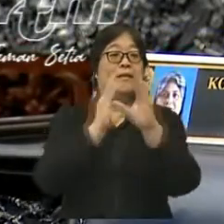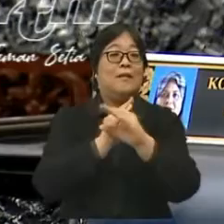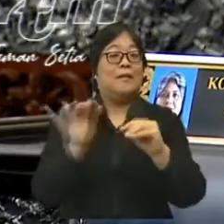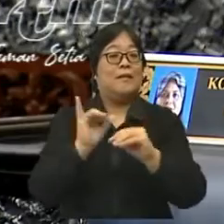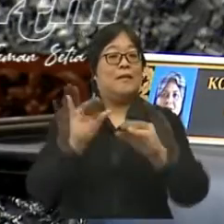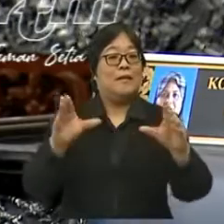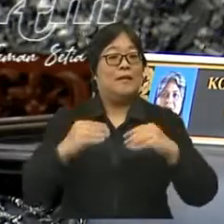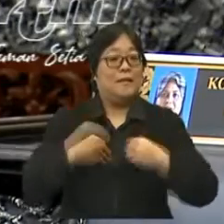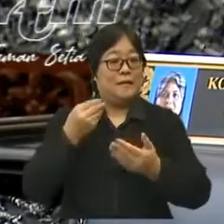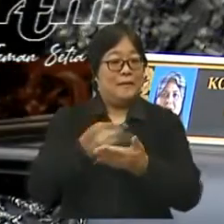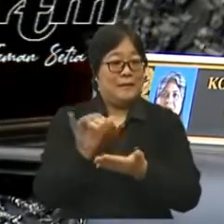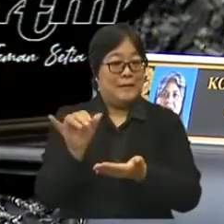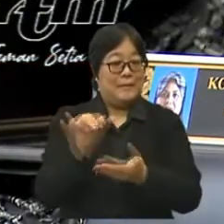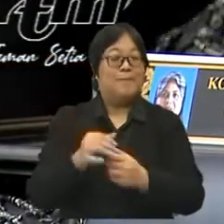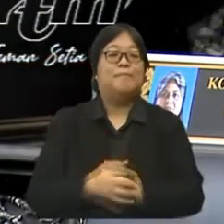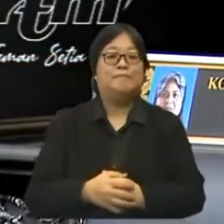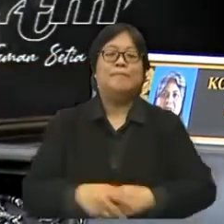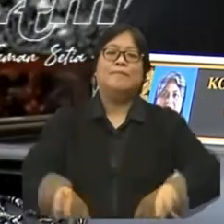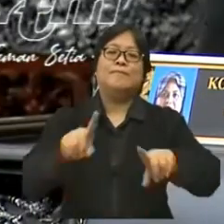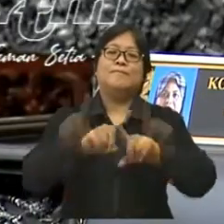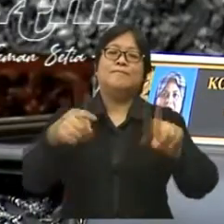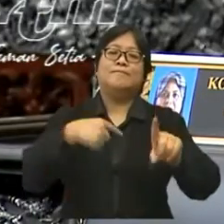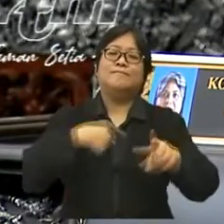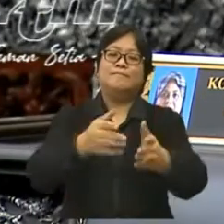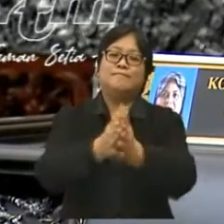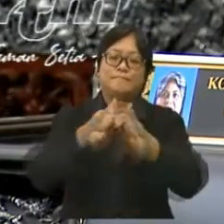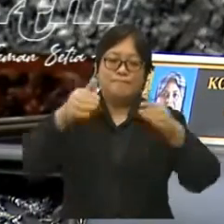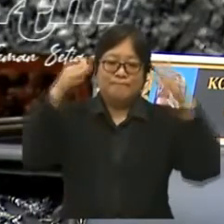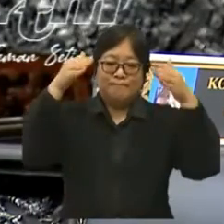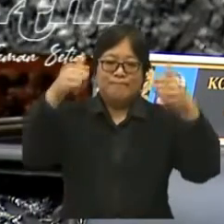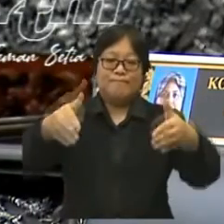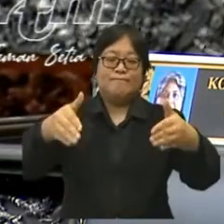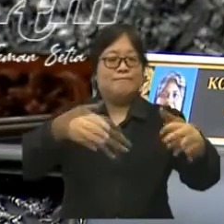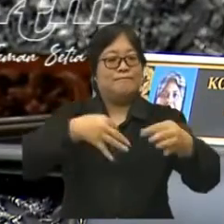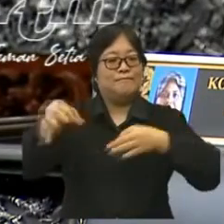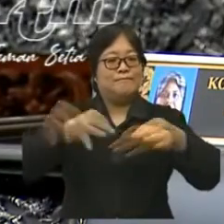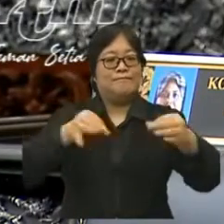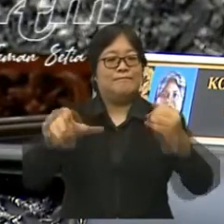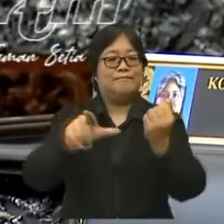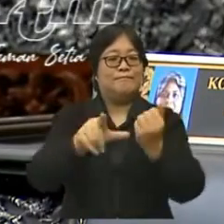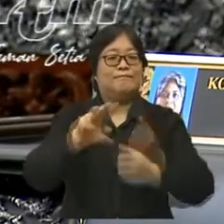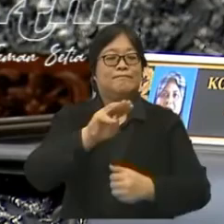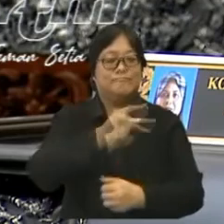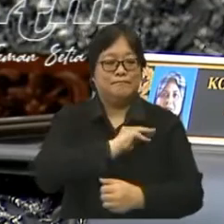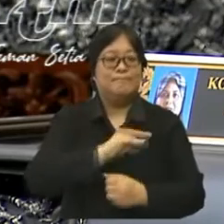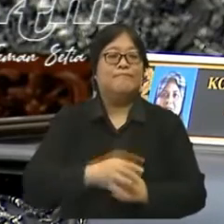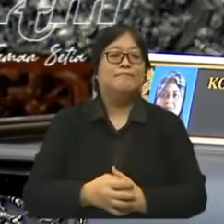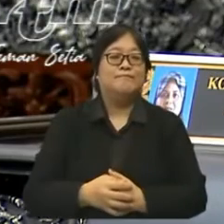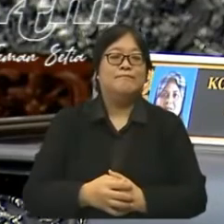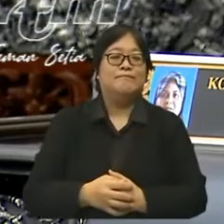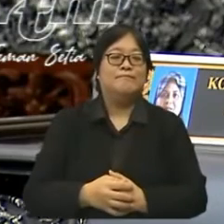turut menerima peruntukan tersebut. Namun begitu, saya ingin menarik perhatian pencerahan daripada Timbalan